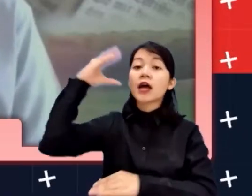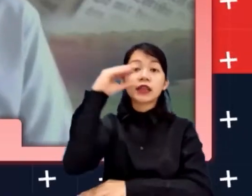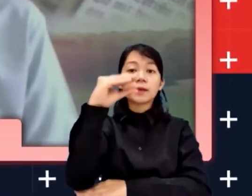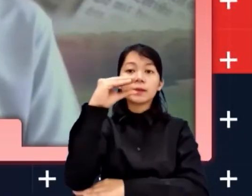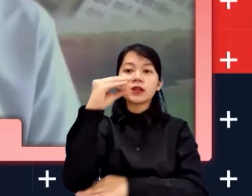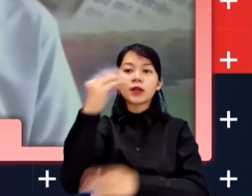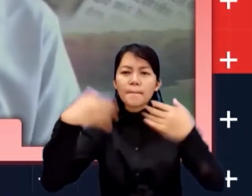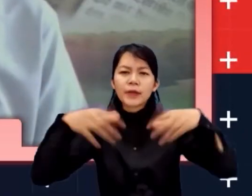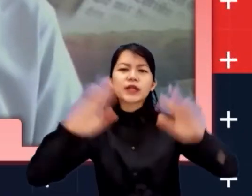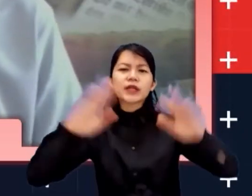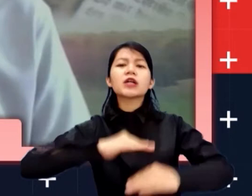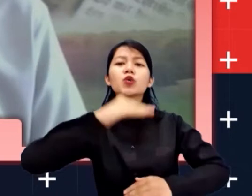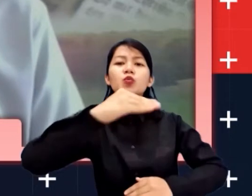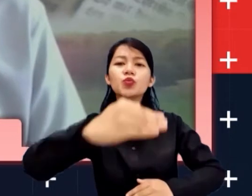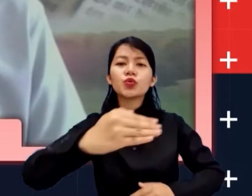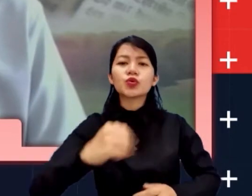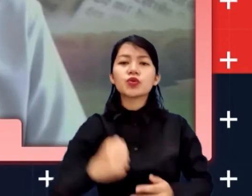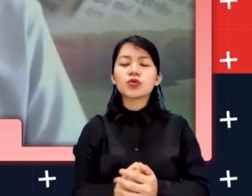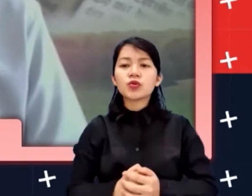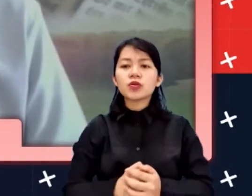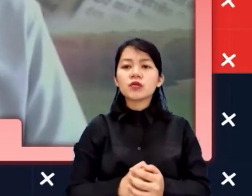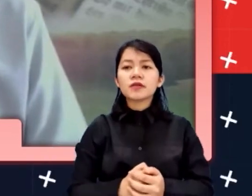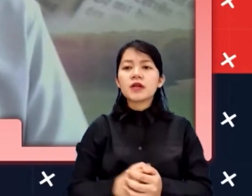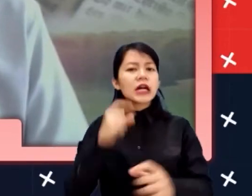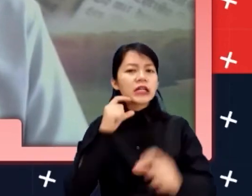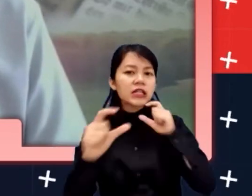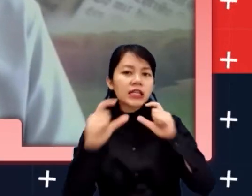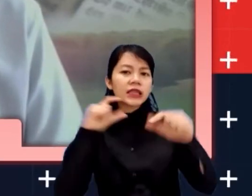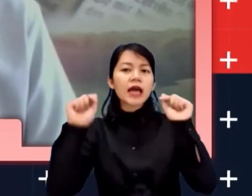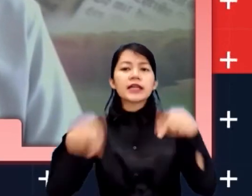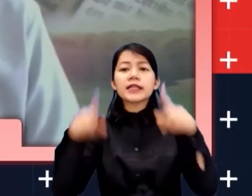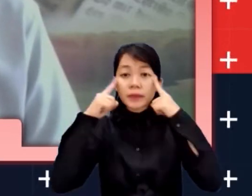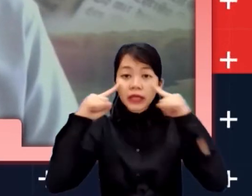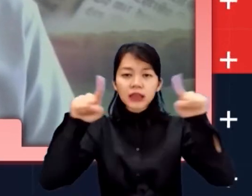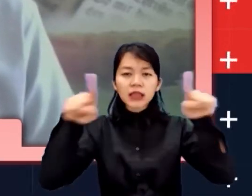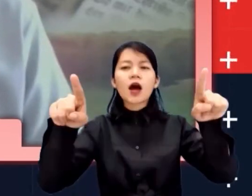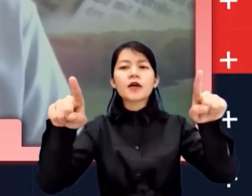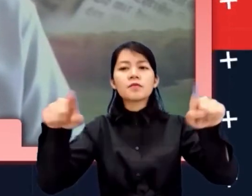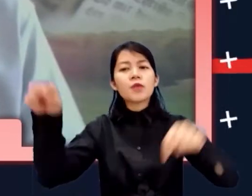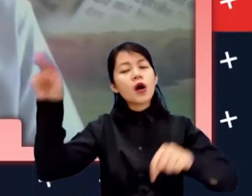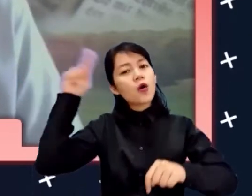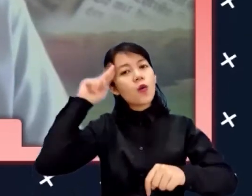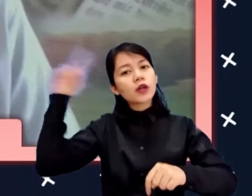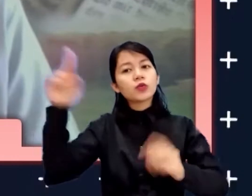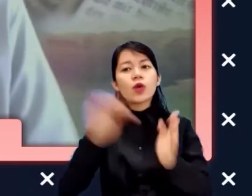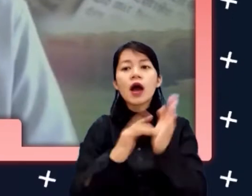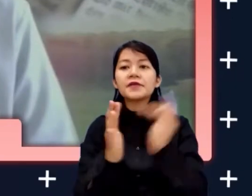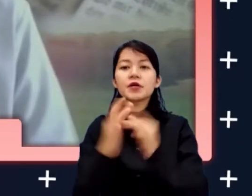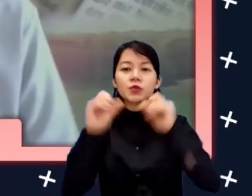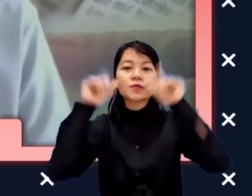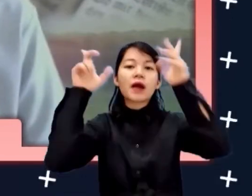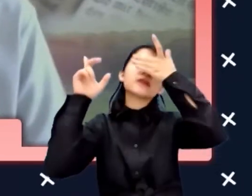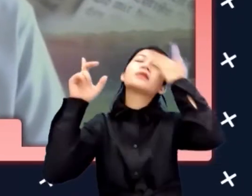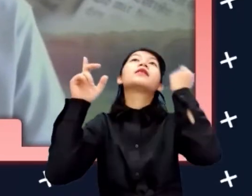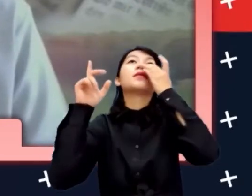juga menyatakan bahwa Tuhan Yesus bangkit pada hari yang pertama dalam minggu itu. Lalu